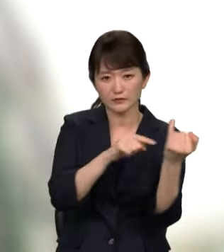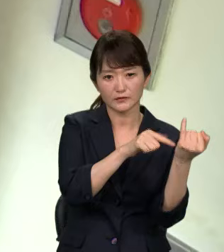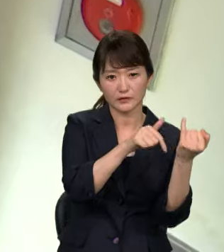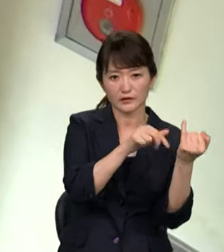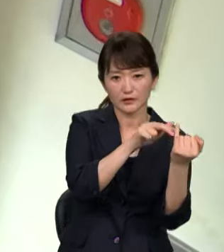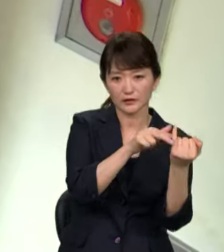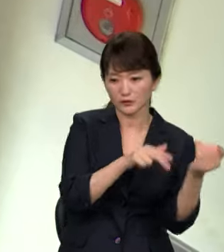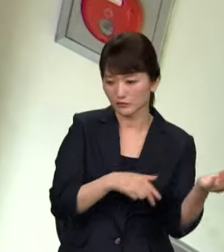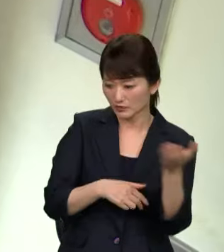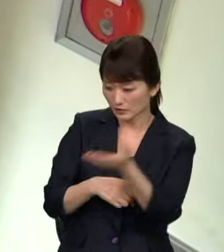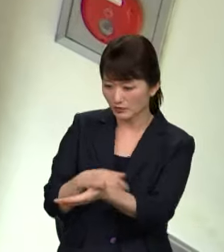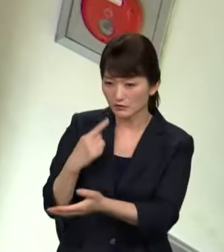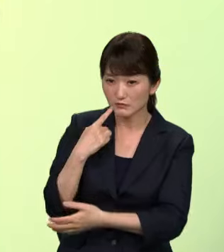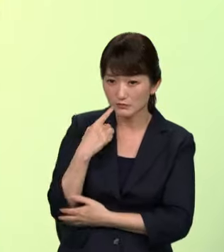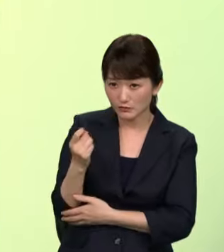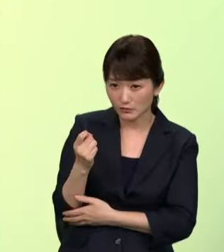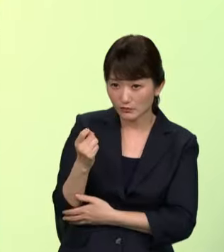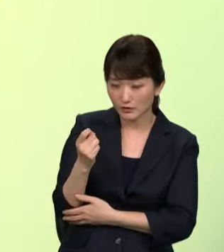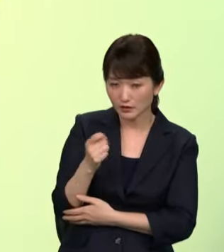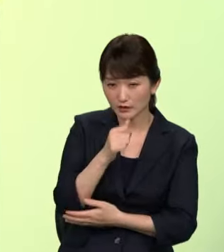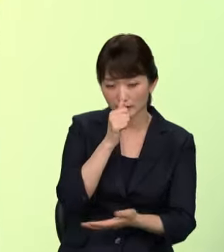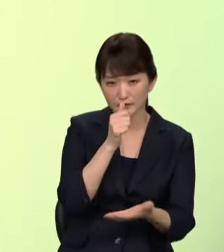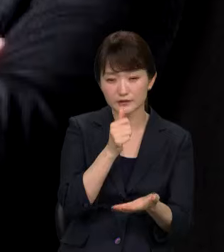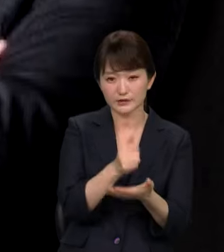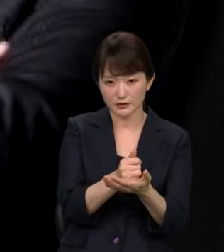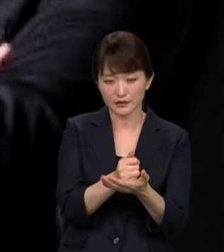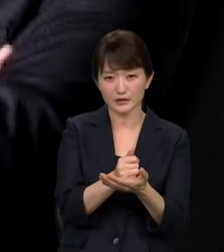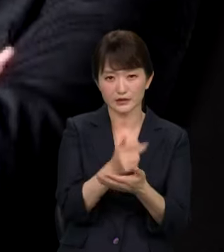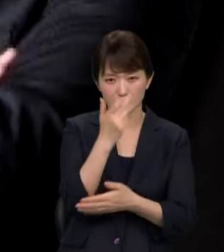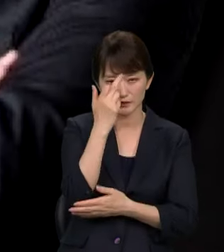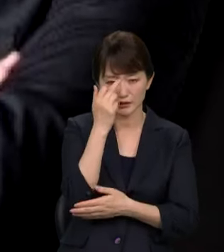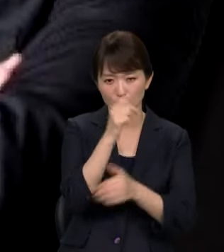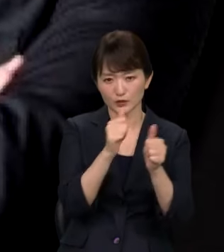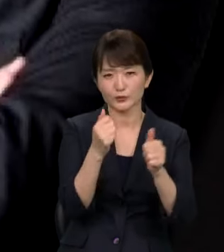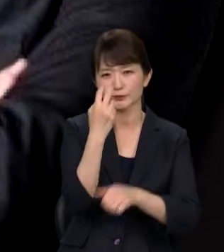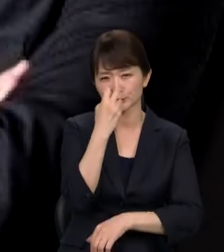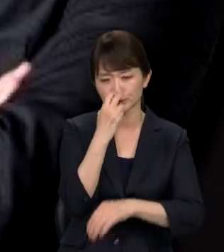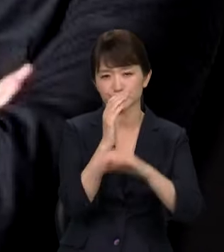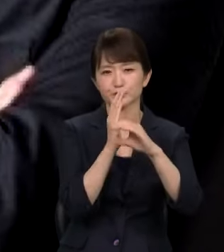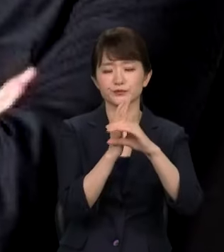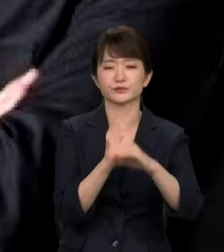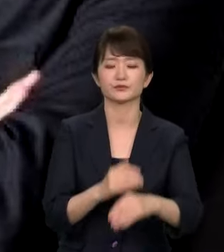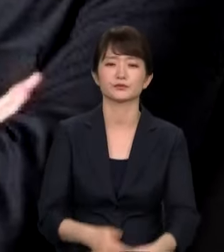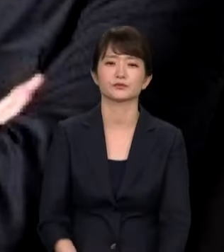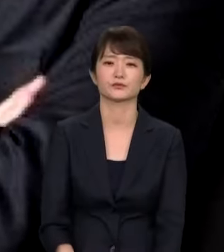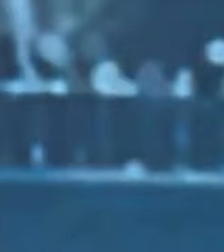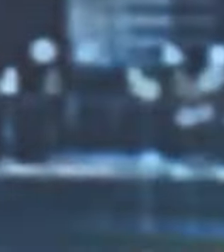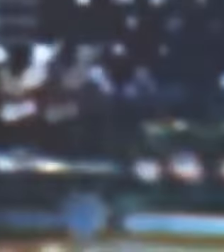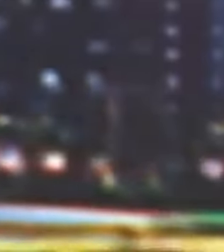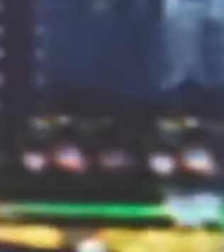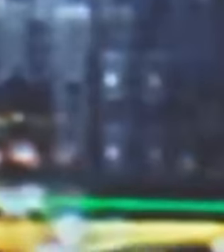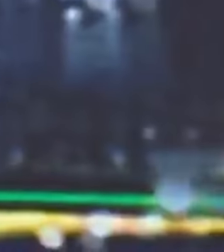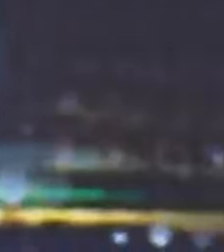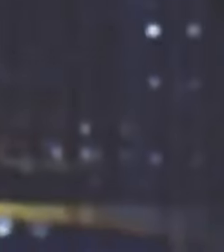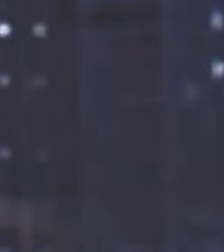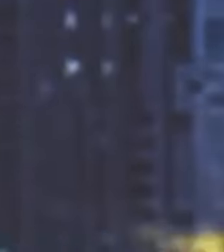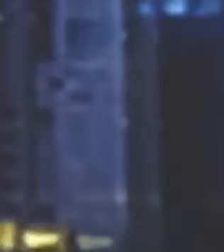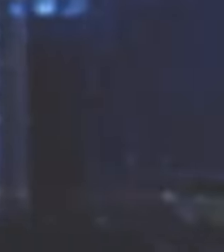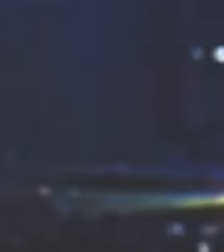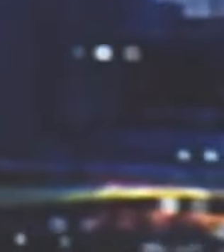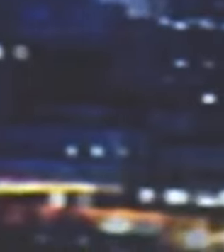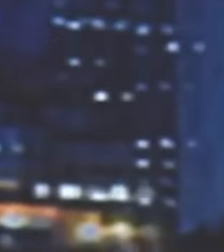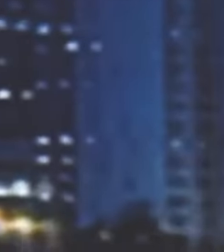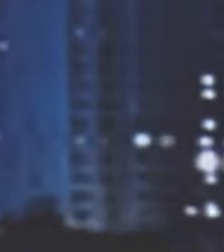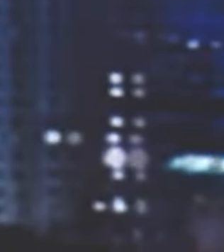넘기고 협박한 혐의를 받는 채모 변호사도 수사하고 있습니다 JTBC 정입니다 JTBC